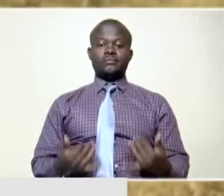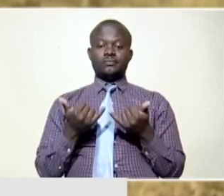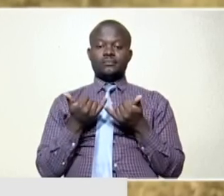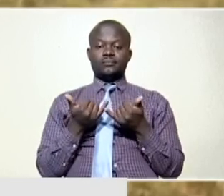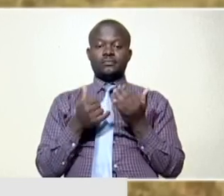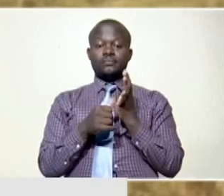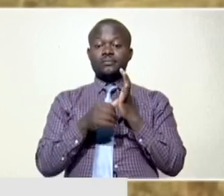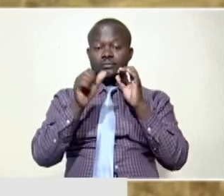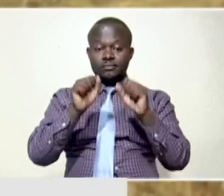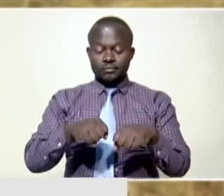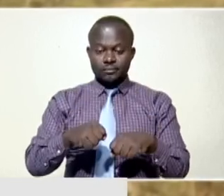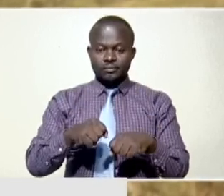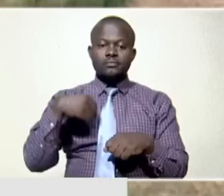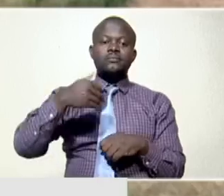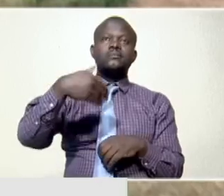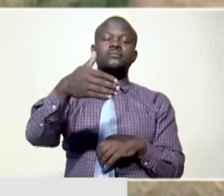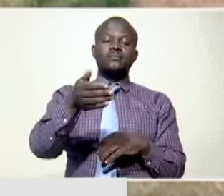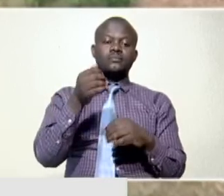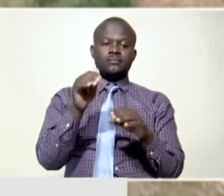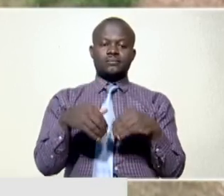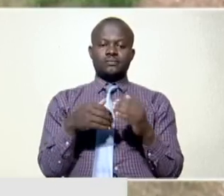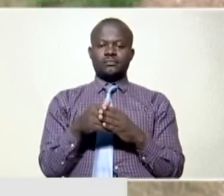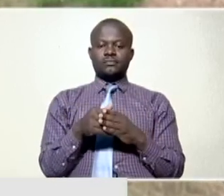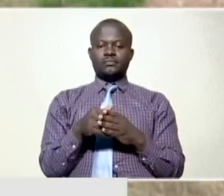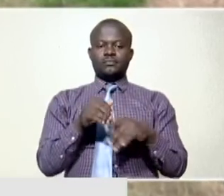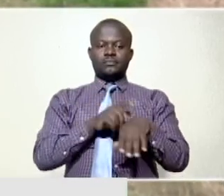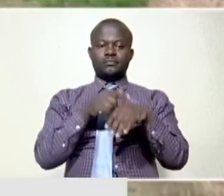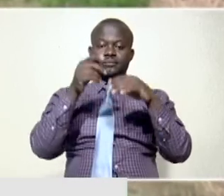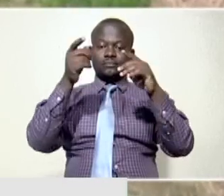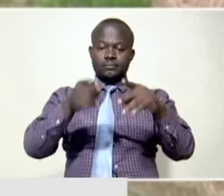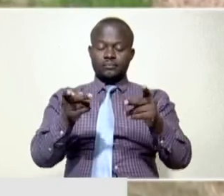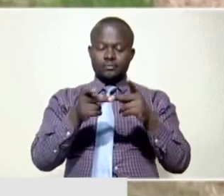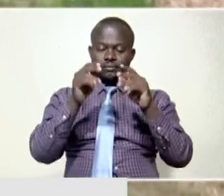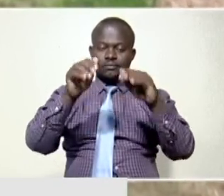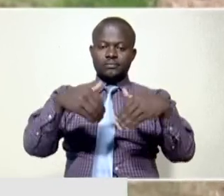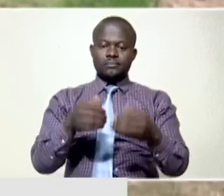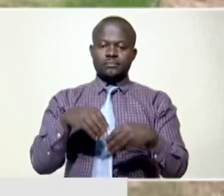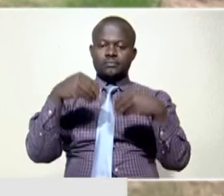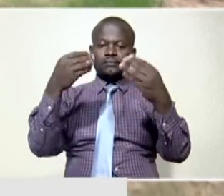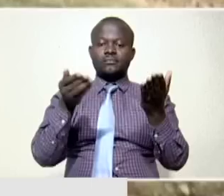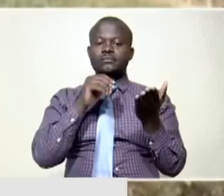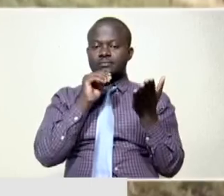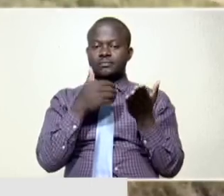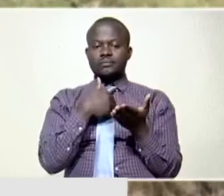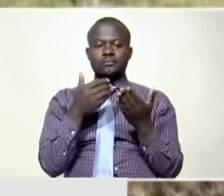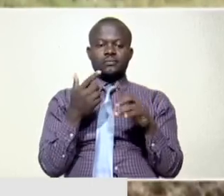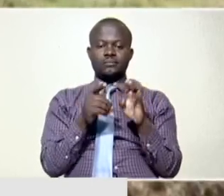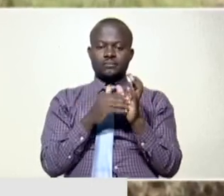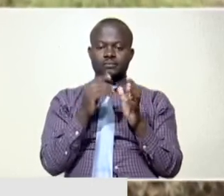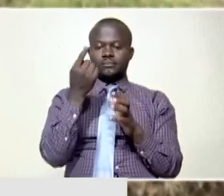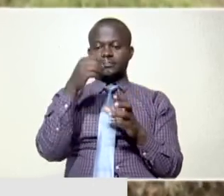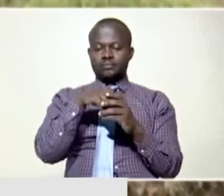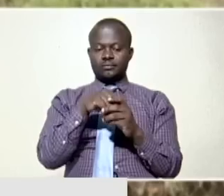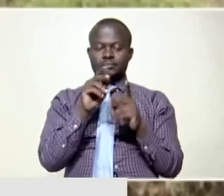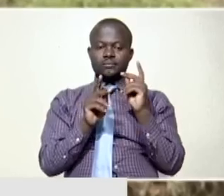Bizo twabishobora nubwirwa ngiye nyihingira ubwo twageraga hamwe mu hakorerwa ubuhinzi na bamwe mu bazihawe twasanze ntazo bafite ndetse umwe mu